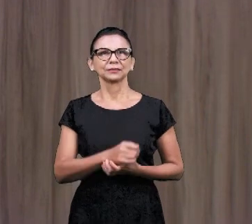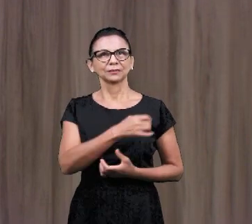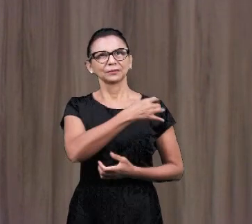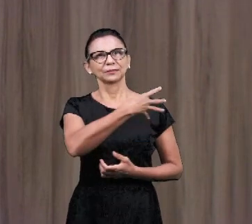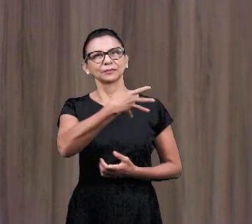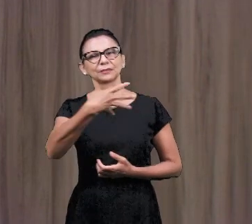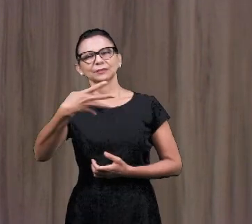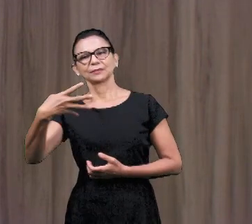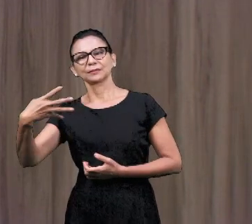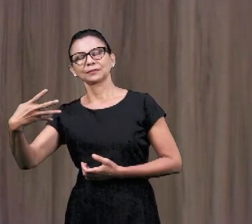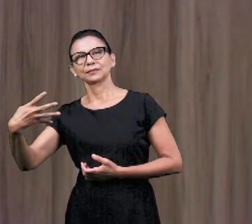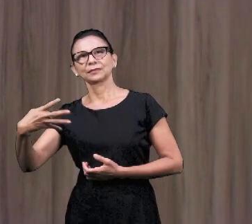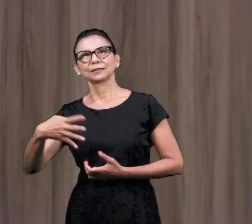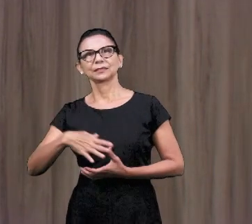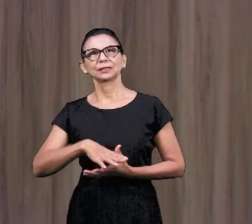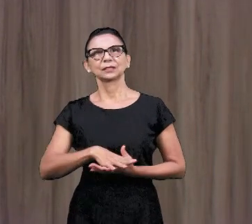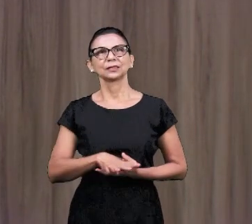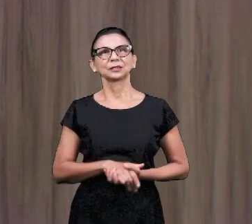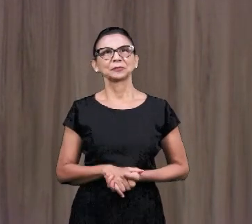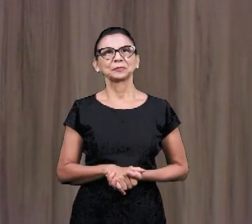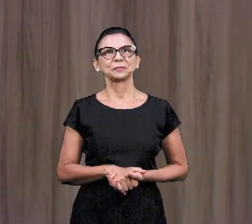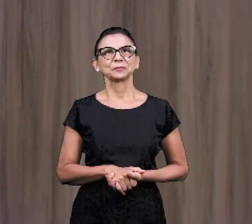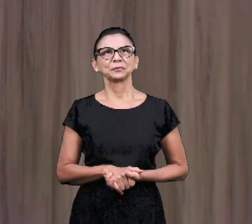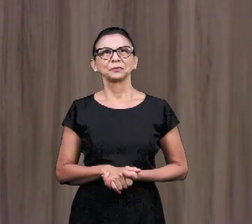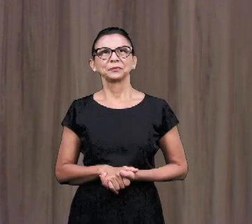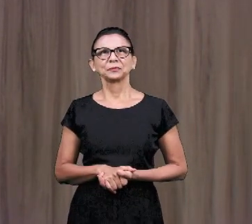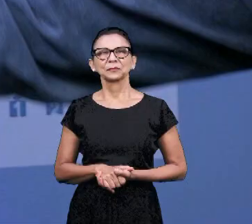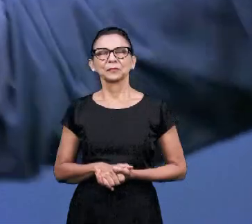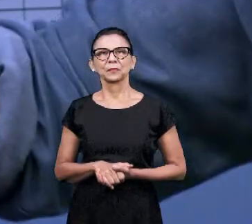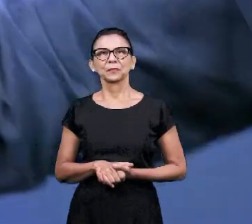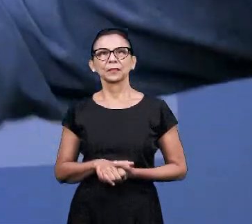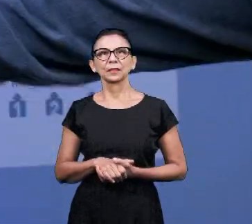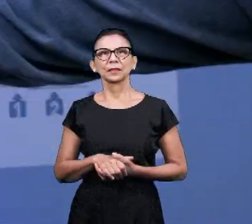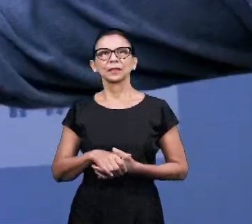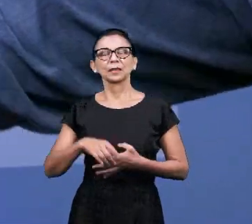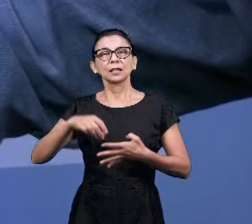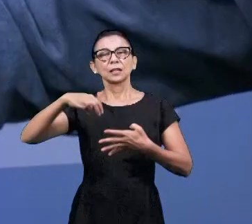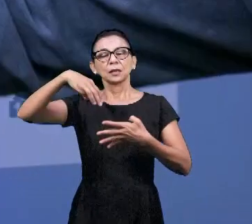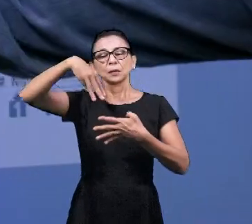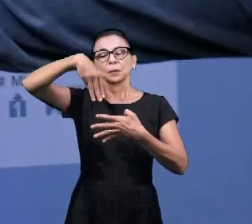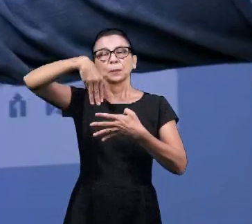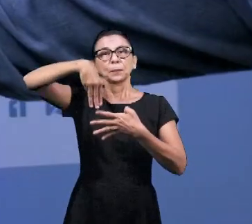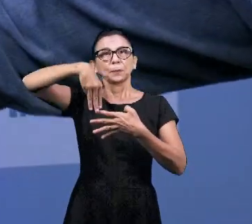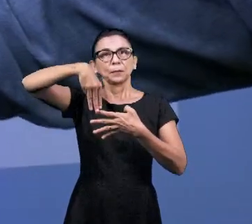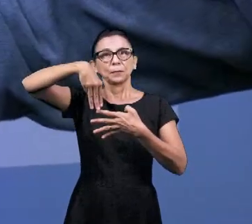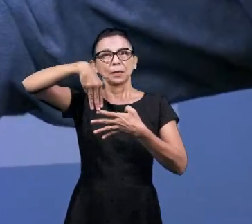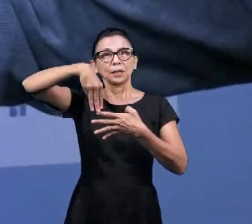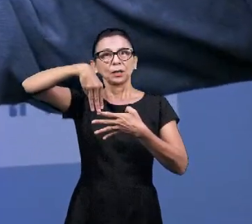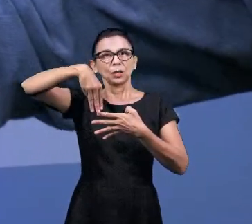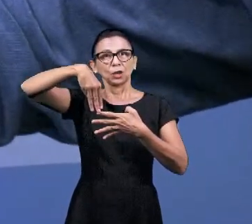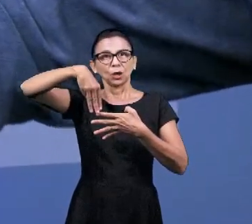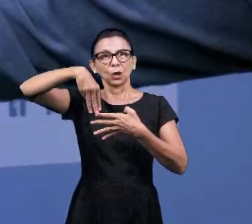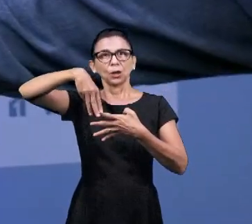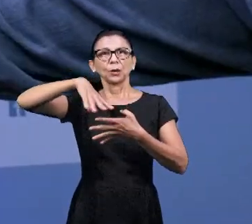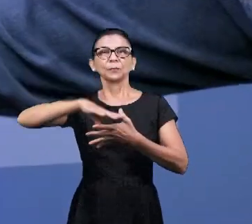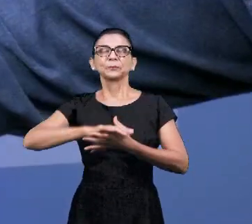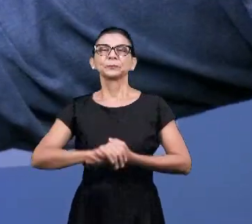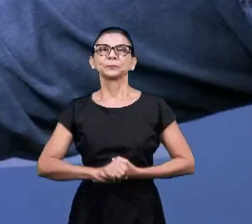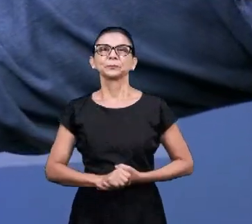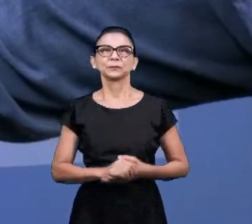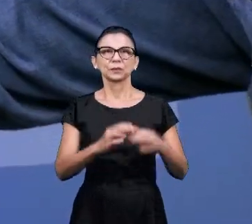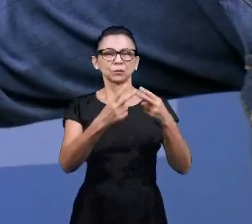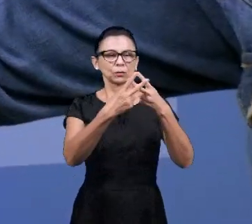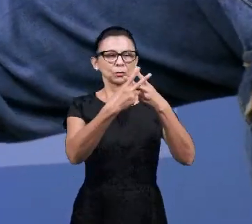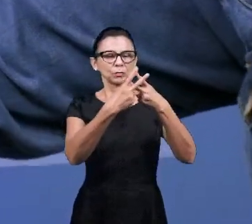La tonalité de la louange se trouve en Mi majeur. Regardez les 4 dièses dans la clé